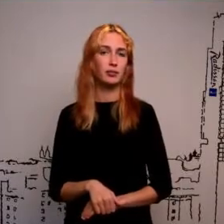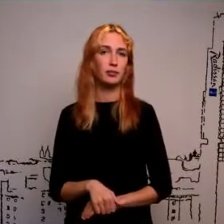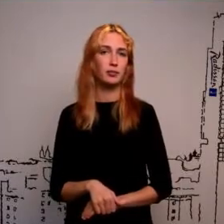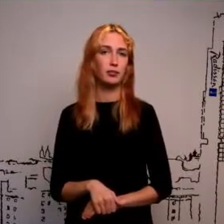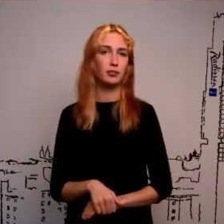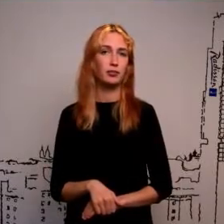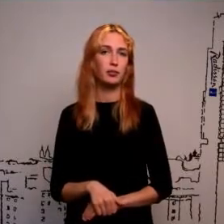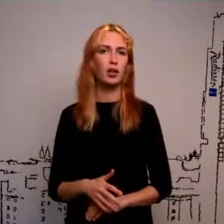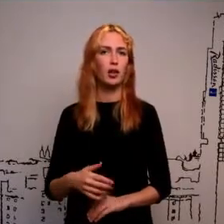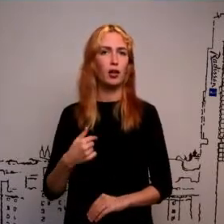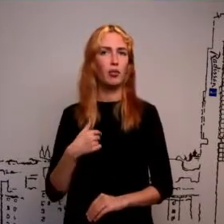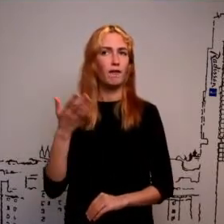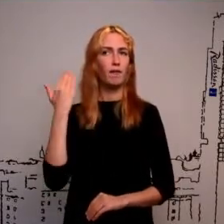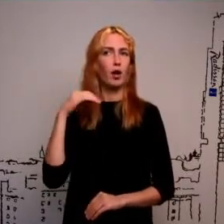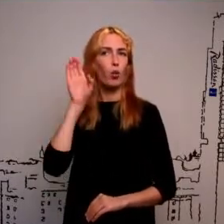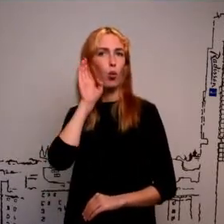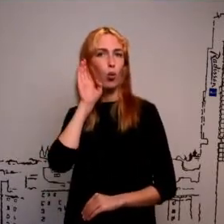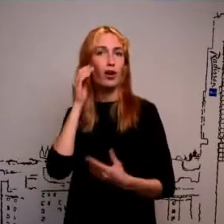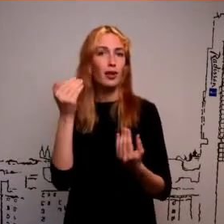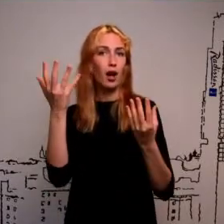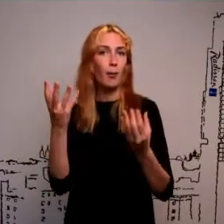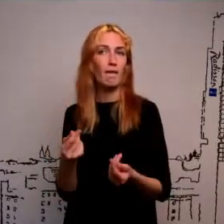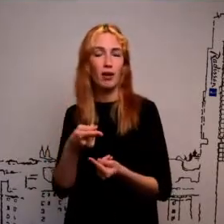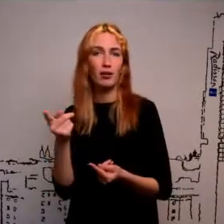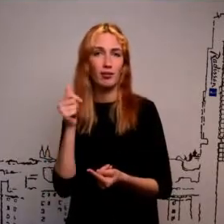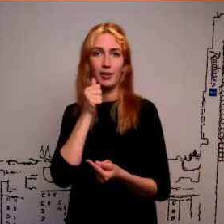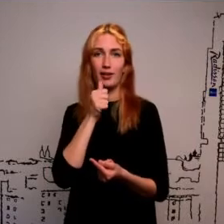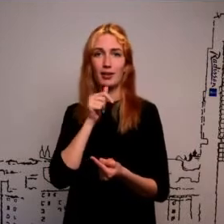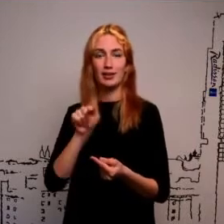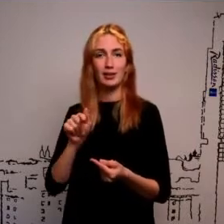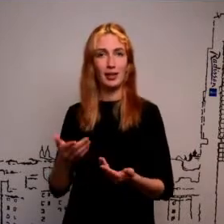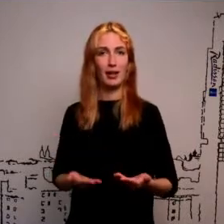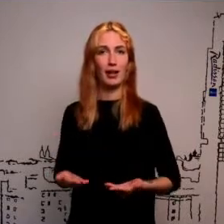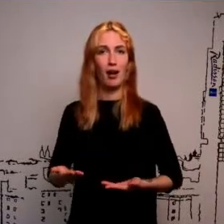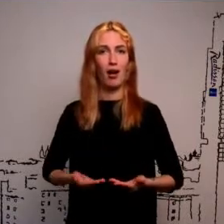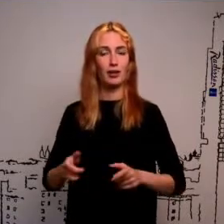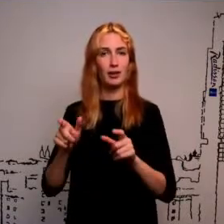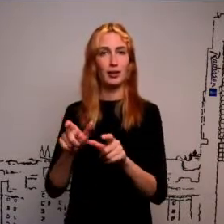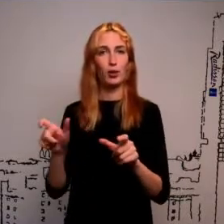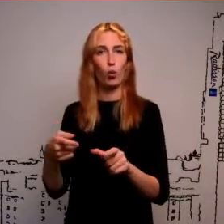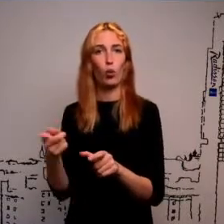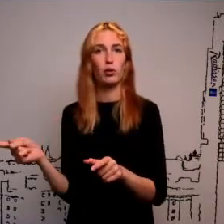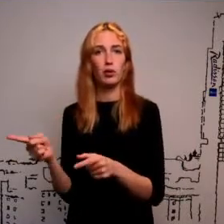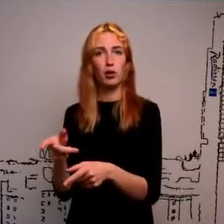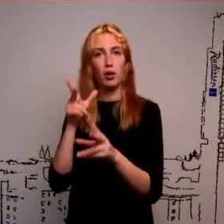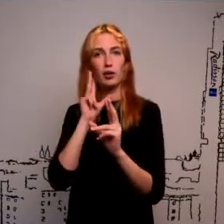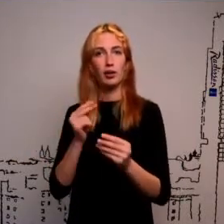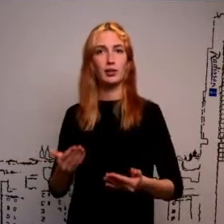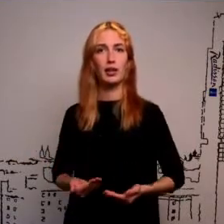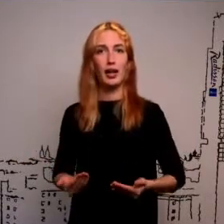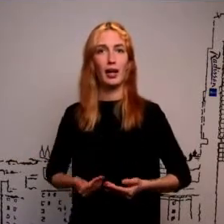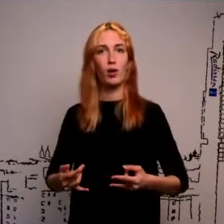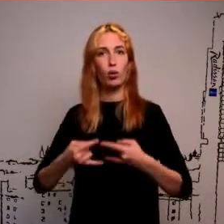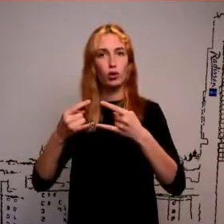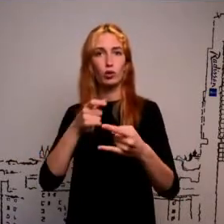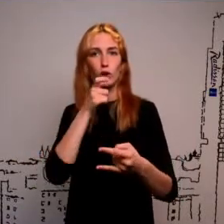Et oleme kuulnud küll, et isegi tänapäeval, et siin meie Eestis elanikud on kuskil tõsielu saadetes rääkinud, et pole